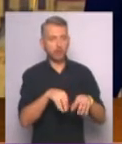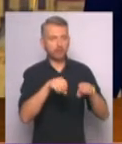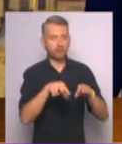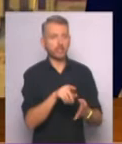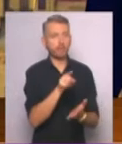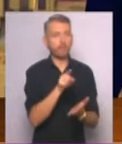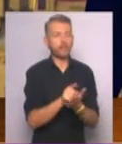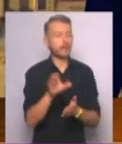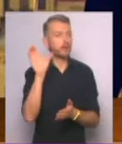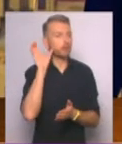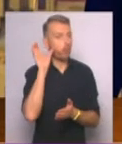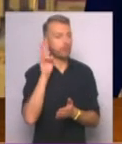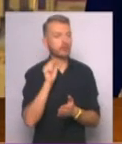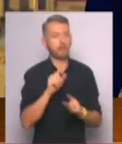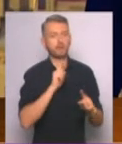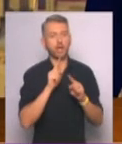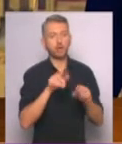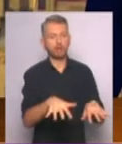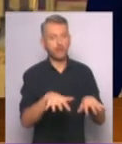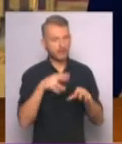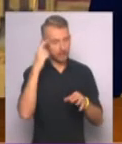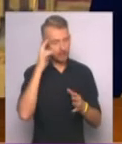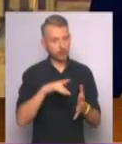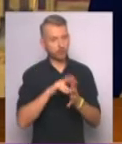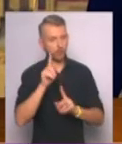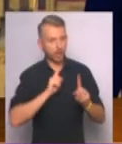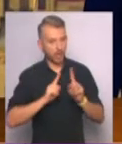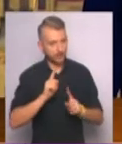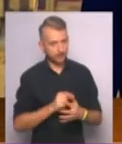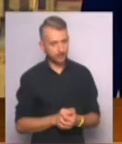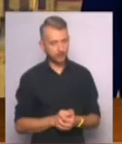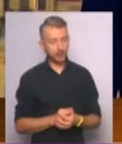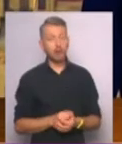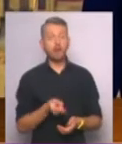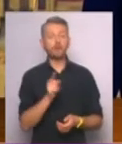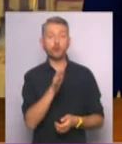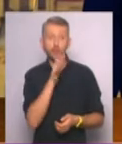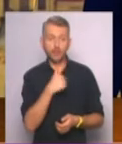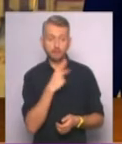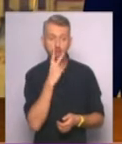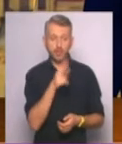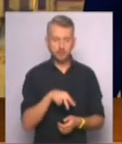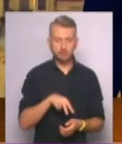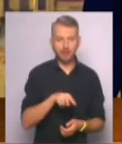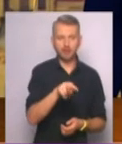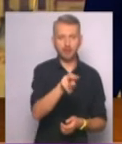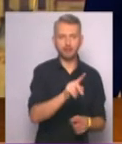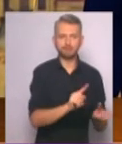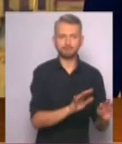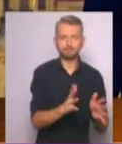повинен заслуховуватись на пленарному засіданні Київської міської ради. В той же час ми бачимо паралельний процес,